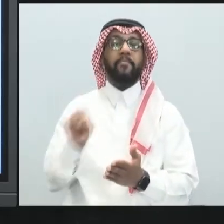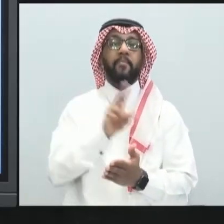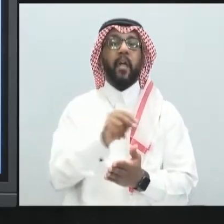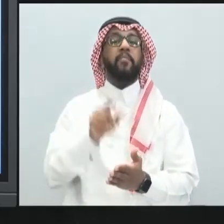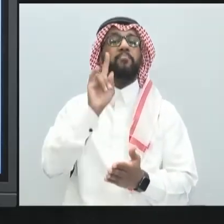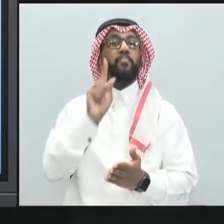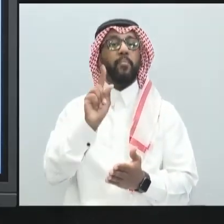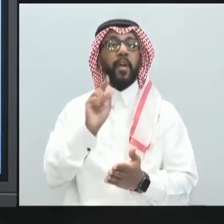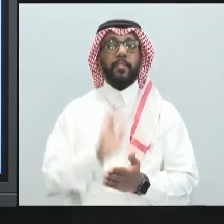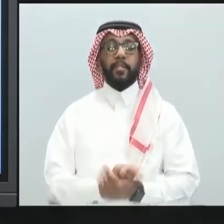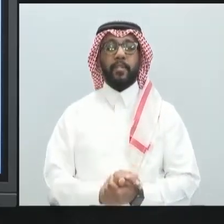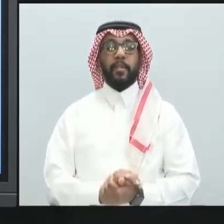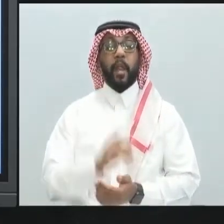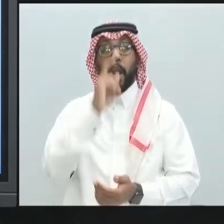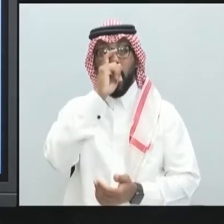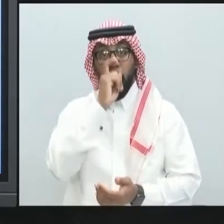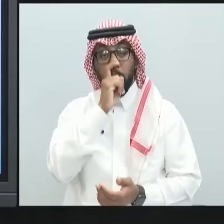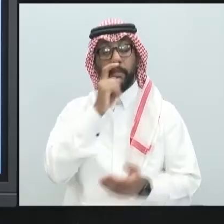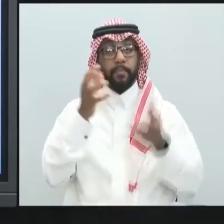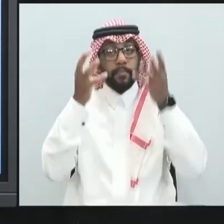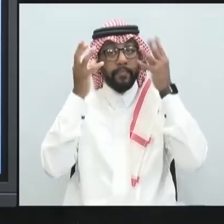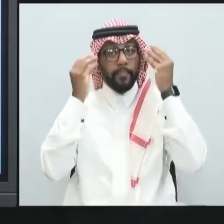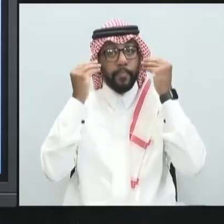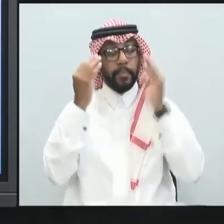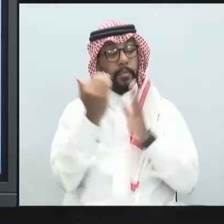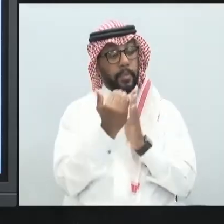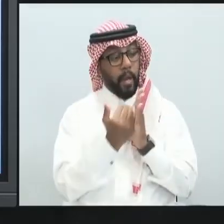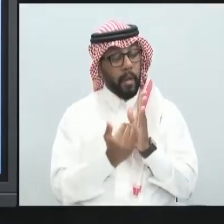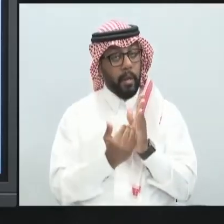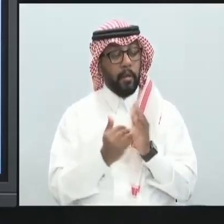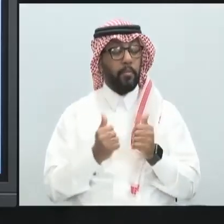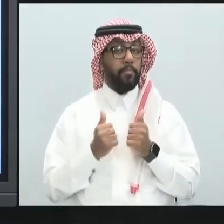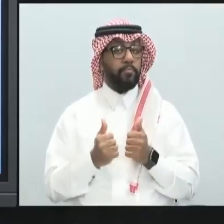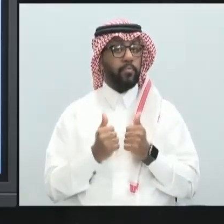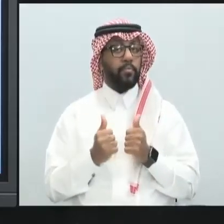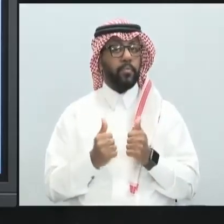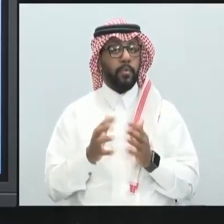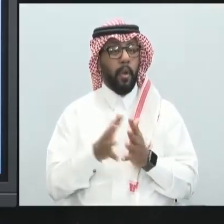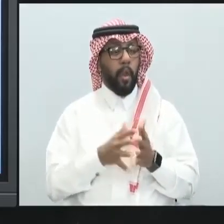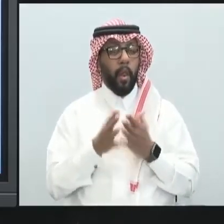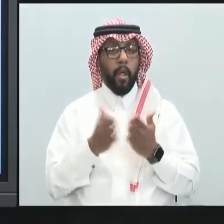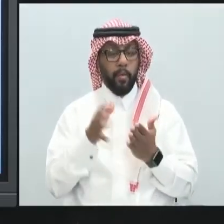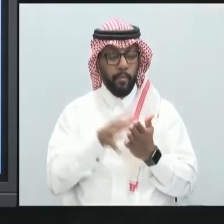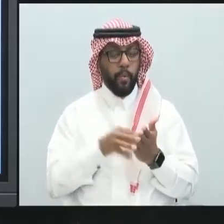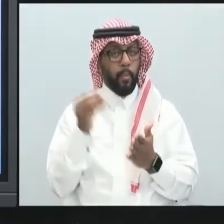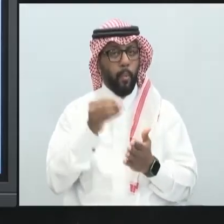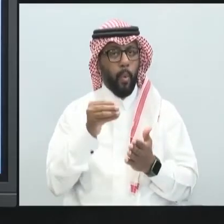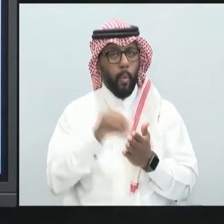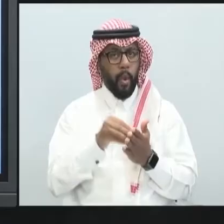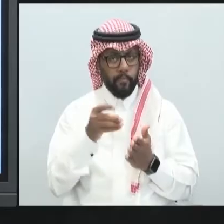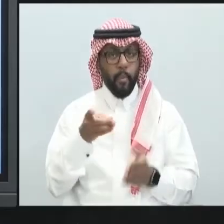النص هذا النوع من الاستراتيجيات القرائيه مهم